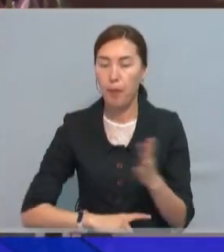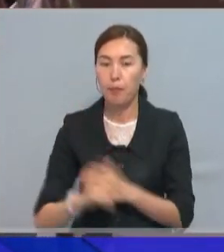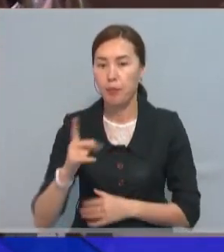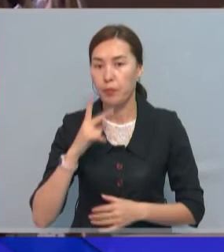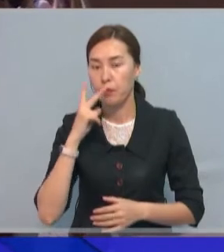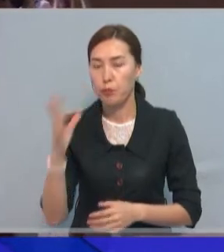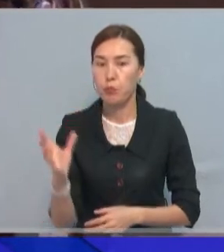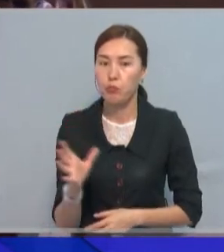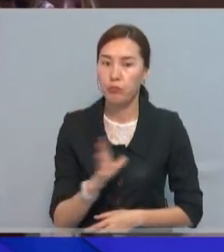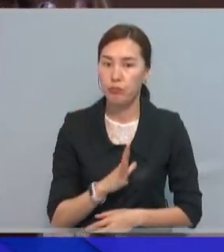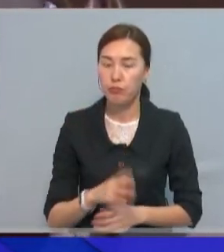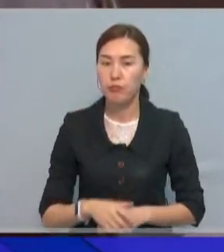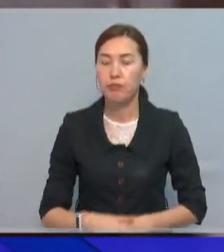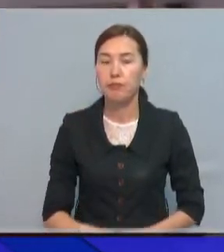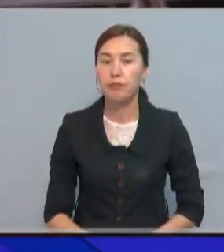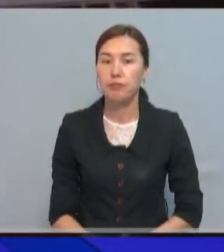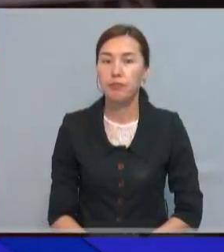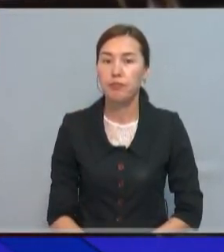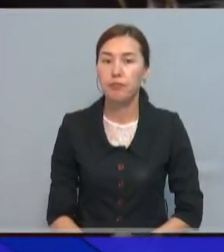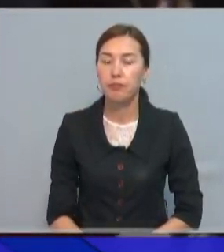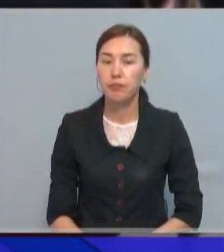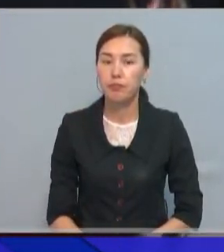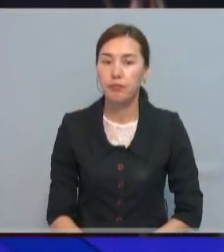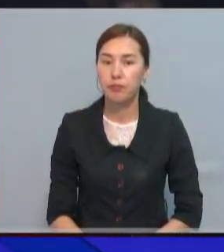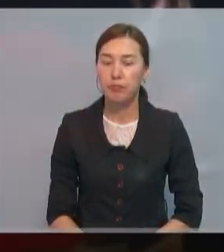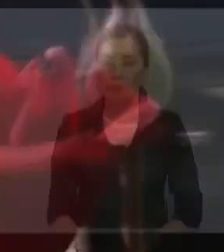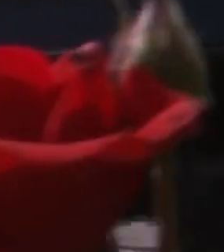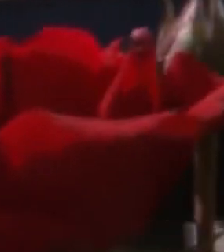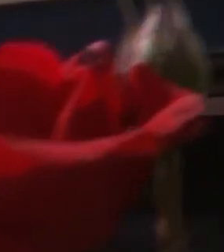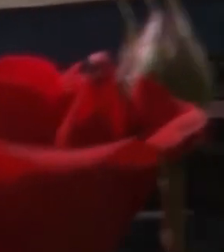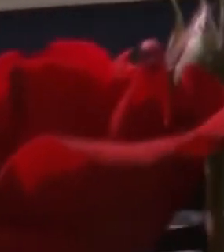бастамашылдығымен көзге түсті. Наскен Скандар, Талғат Елеубеков, Асылбек Мансұрхан, жаңалықтар.